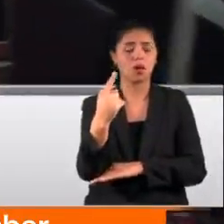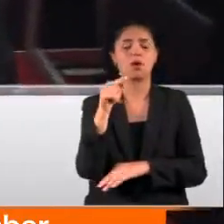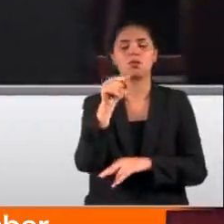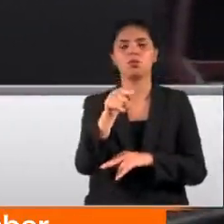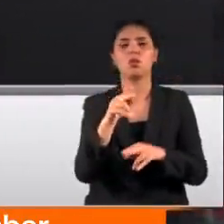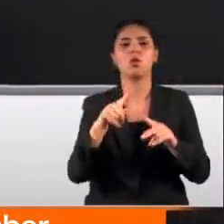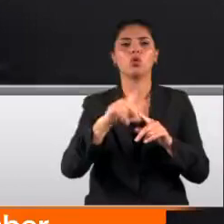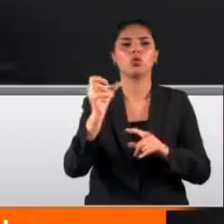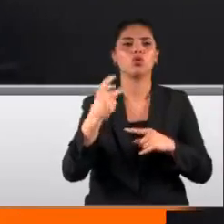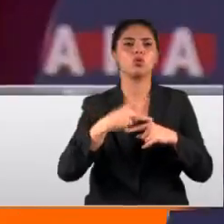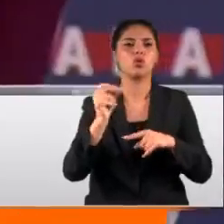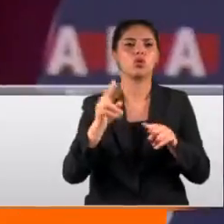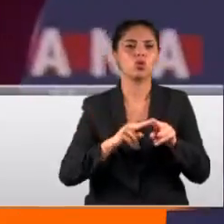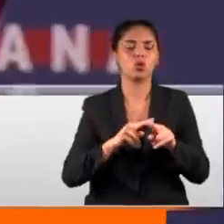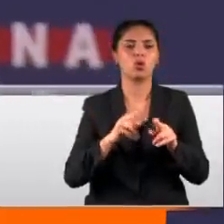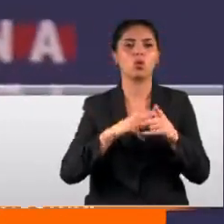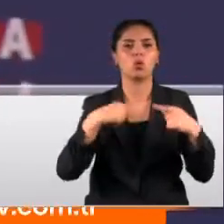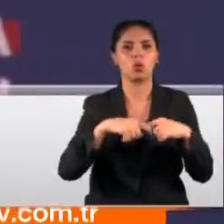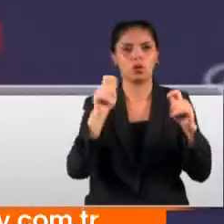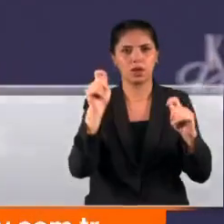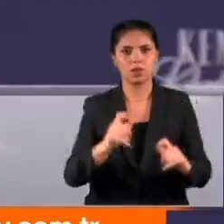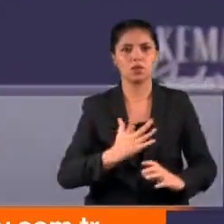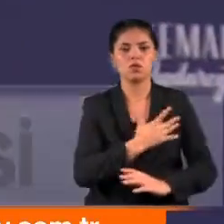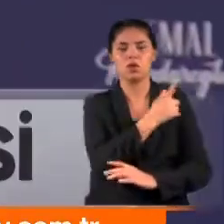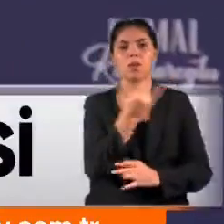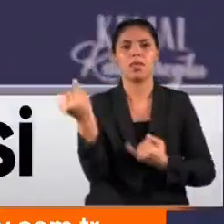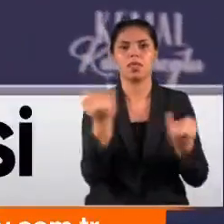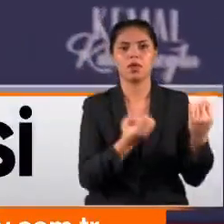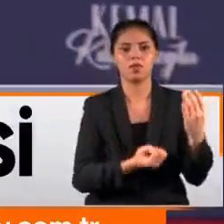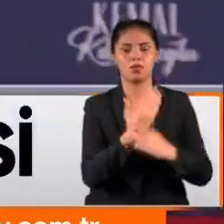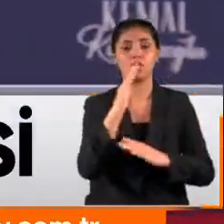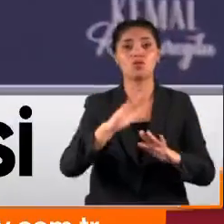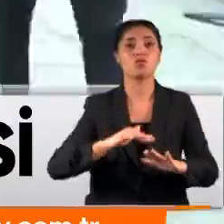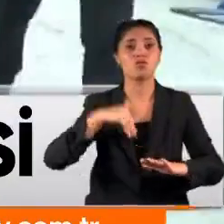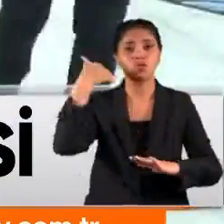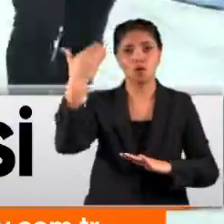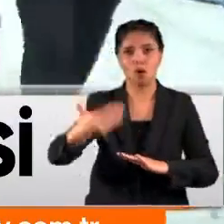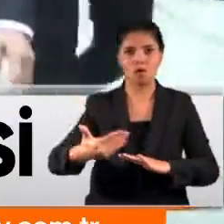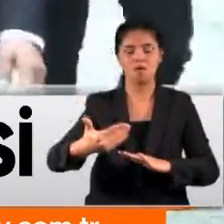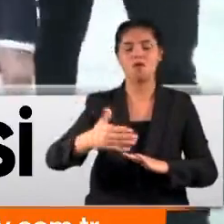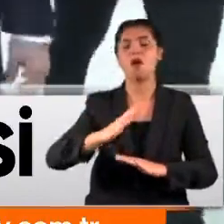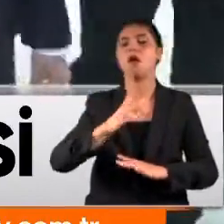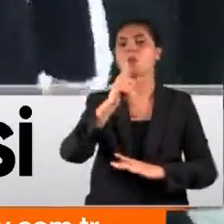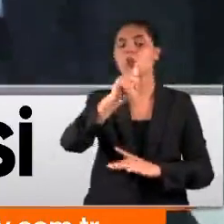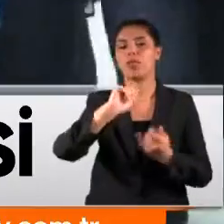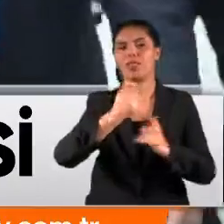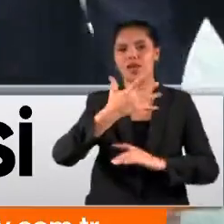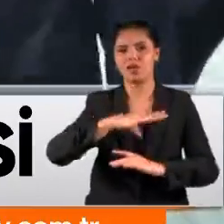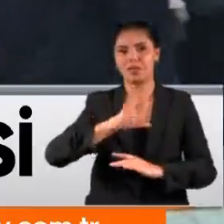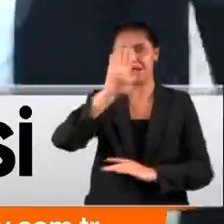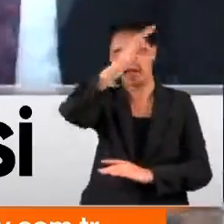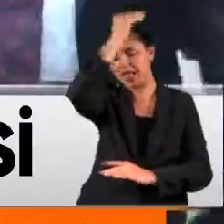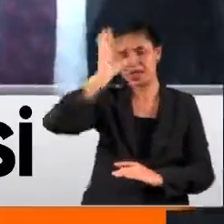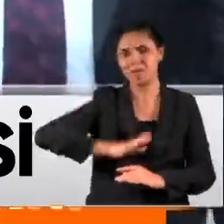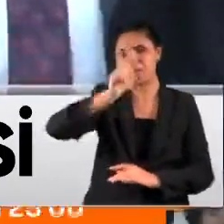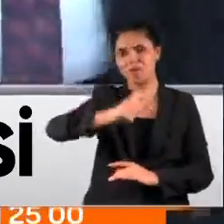CHP'de koltuk kavgası alevleniyor. Değişim tartışmasının fitilini ateşleyip rotayı İstanbul'a kıran Ekrem İmamoğlu, bu kez İstanbul